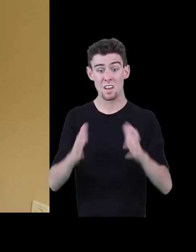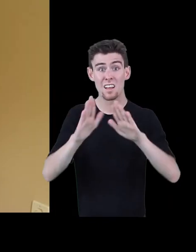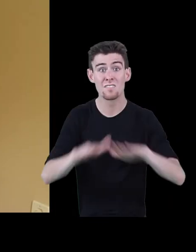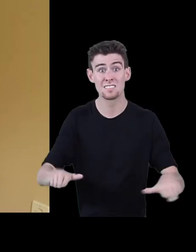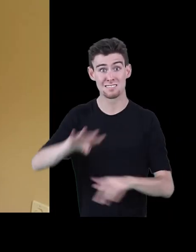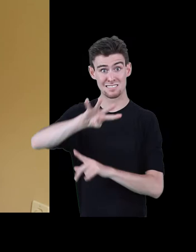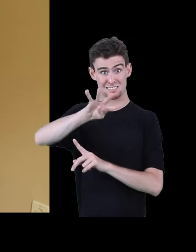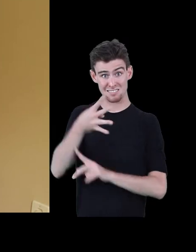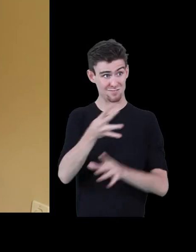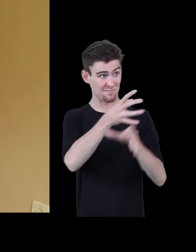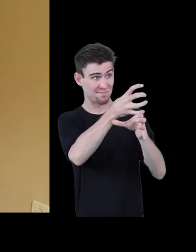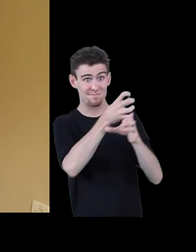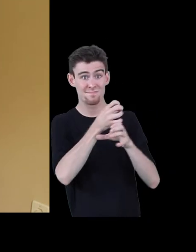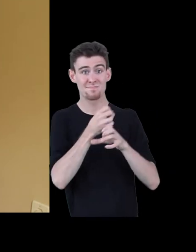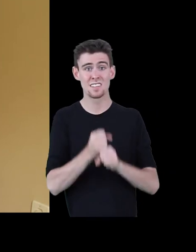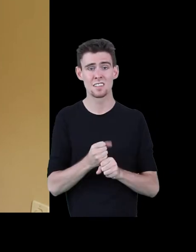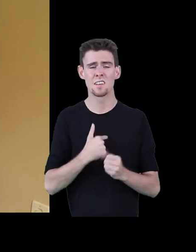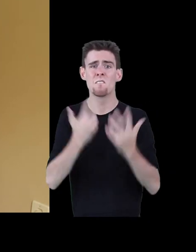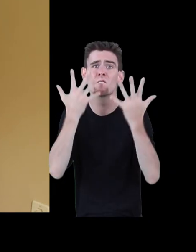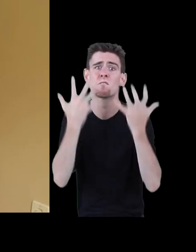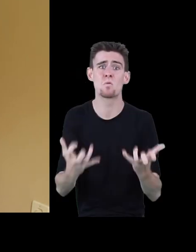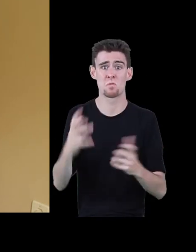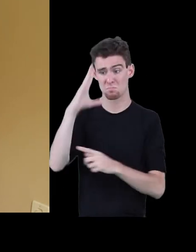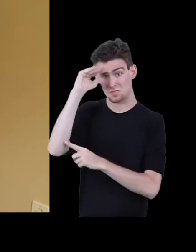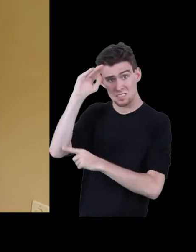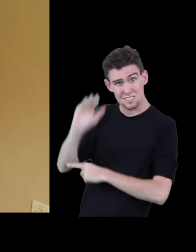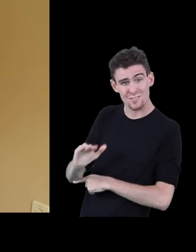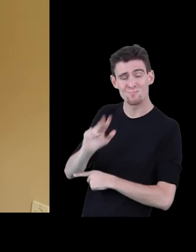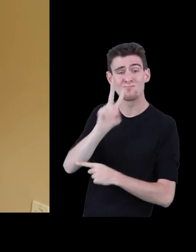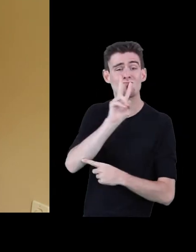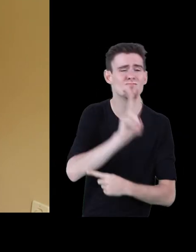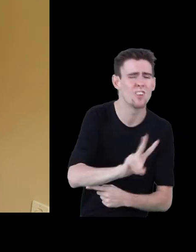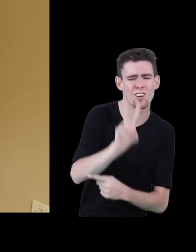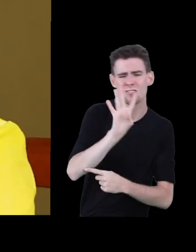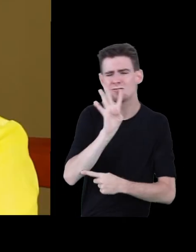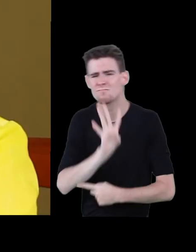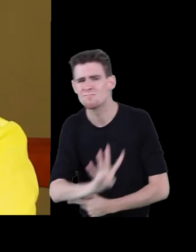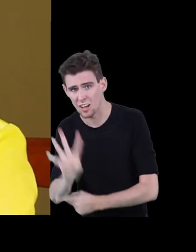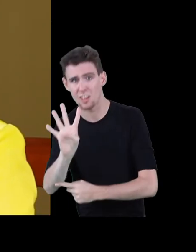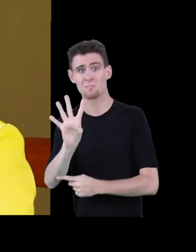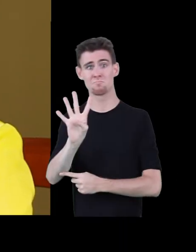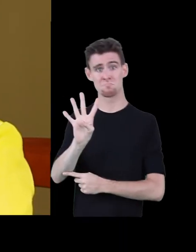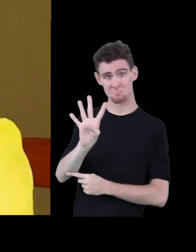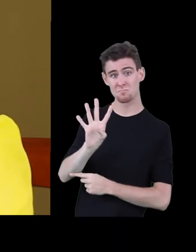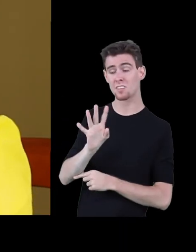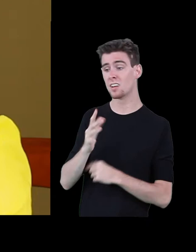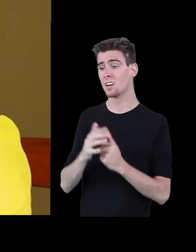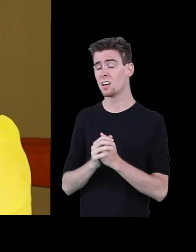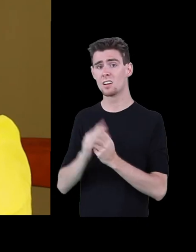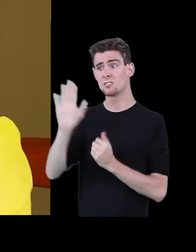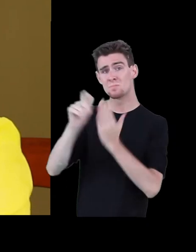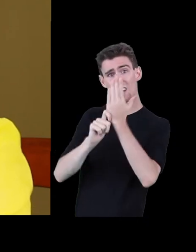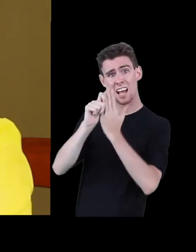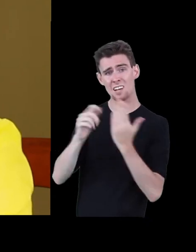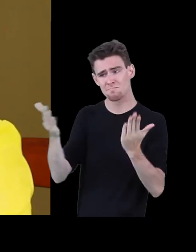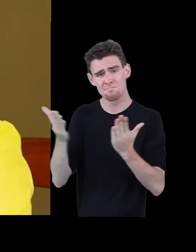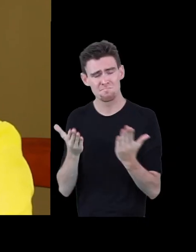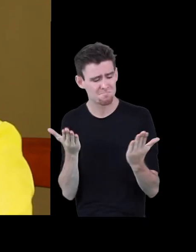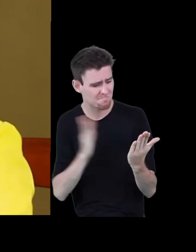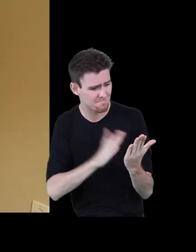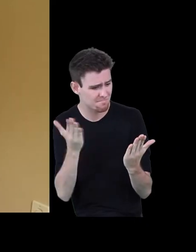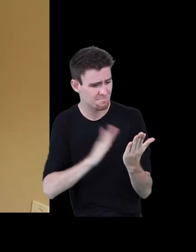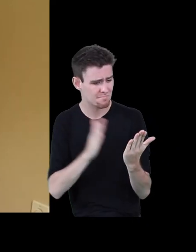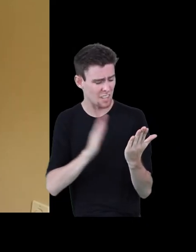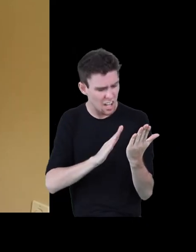On a choisi d'adopter un quatrième enfant, mais il y a quelqu'un qui manquait dans notre famille. On voulait un garçon de l'âge de 2 ans et 4